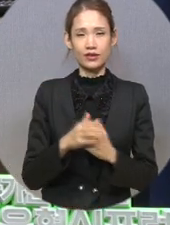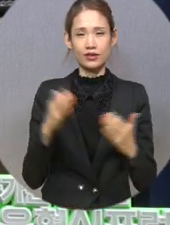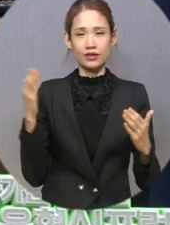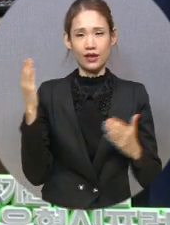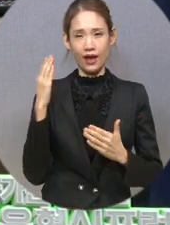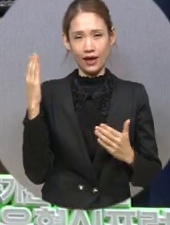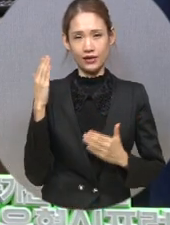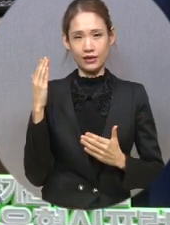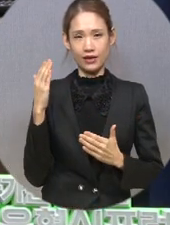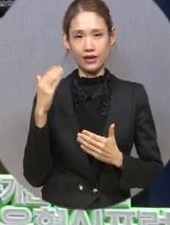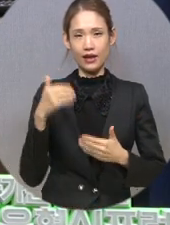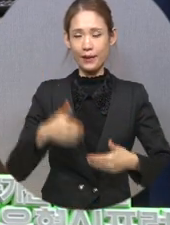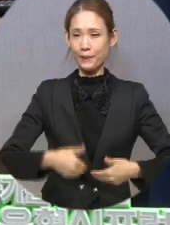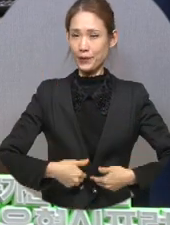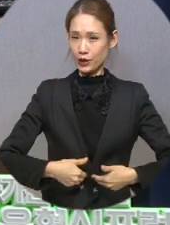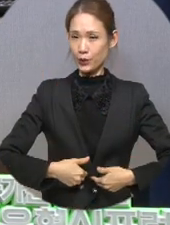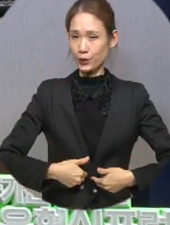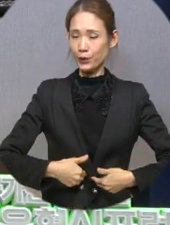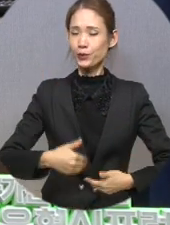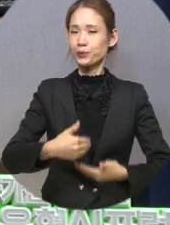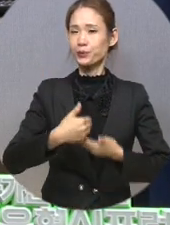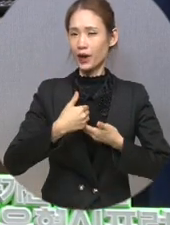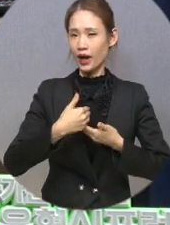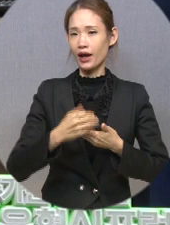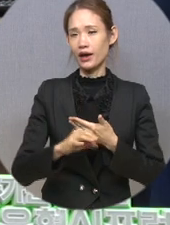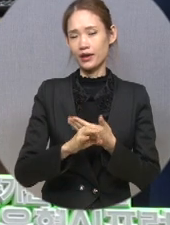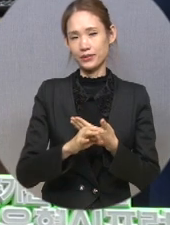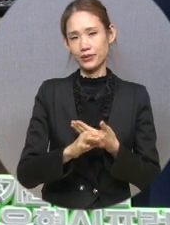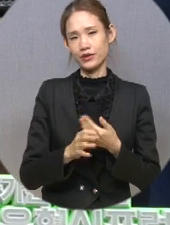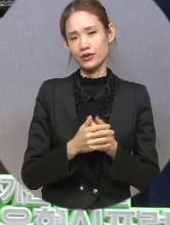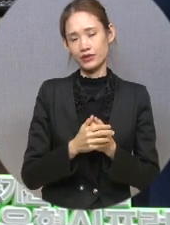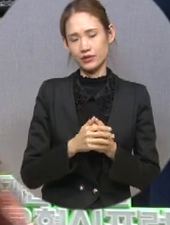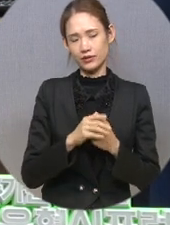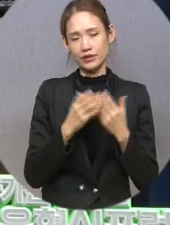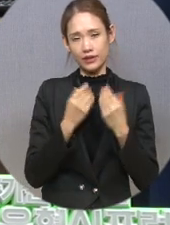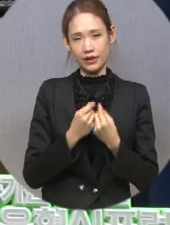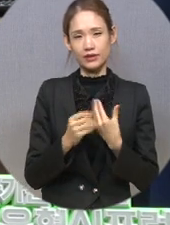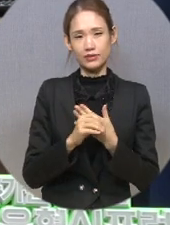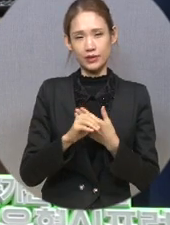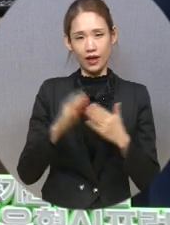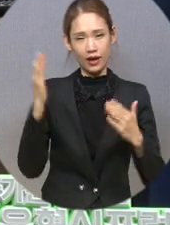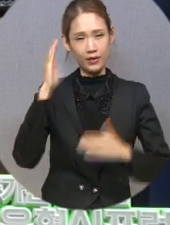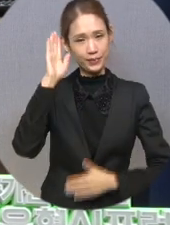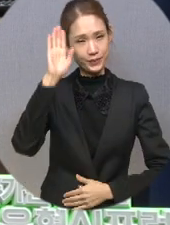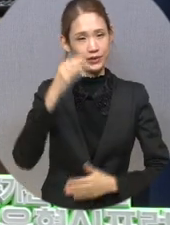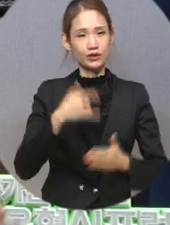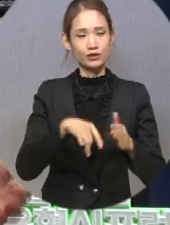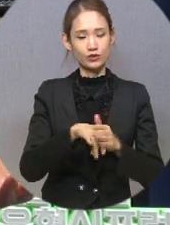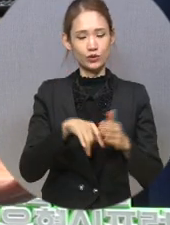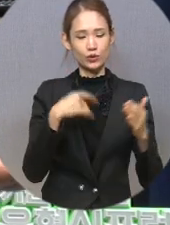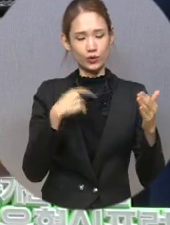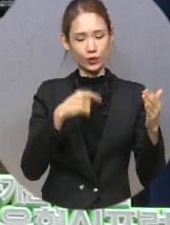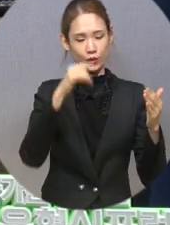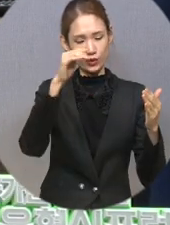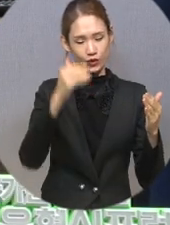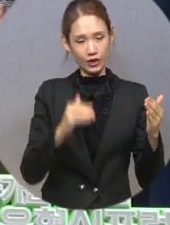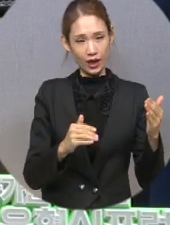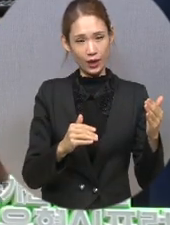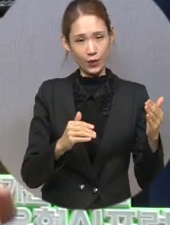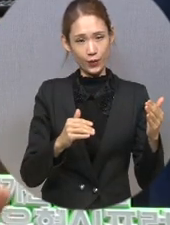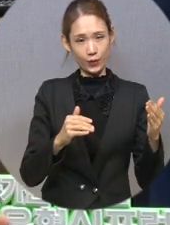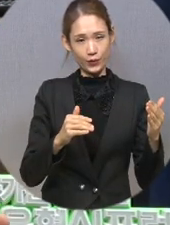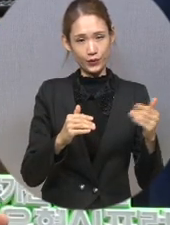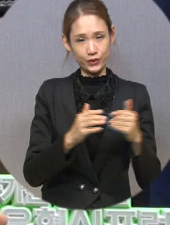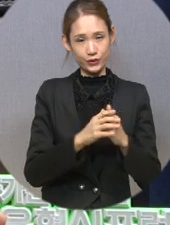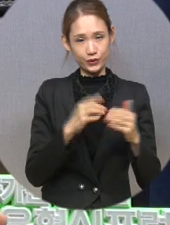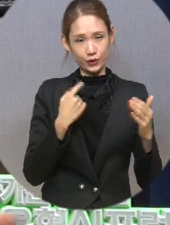학생들이 필요하다고 한다면, 모든 것들, 예를 들면 학생들의 미래를 위해서 우리의 교육 내용이라고 할